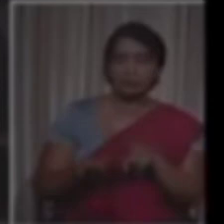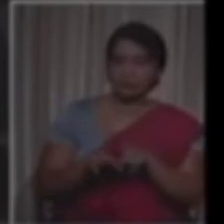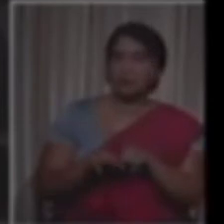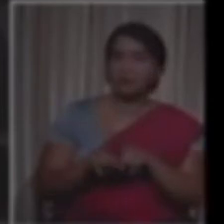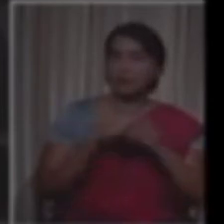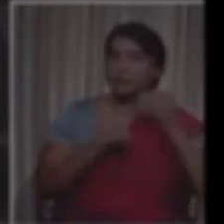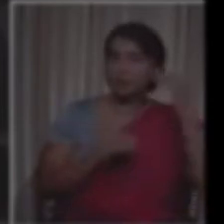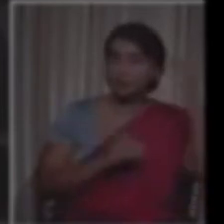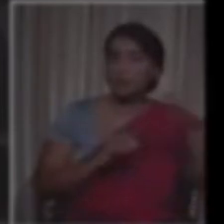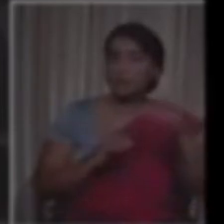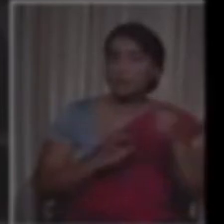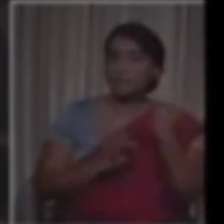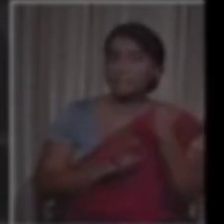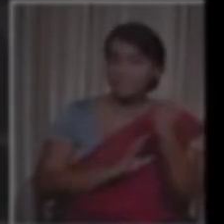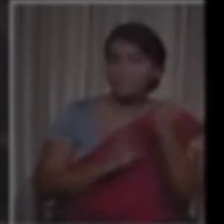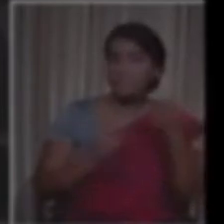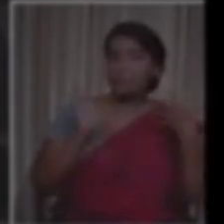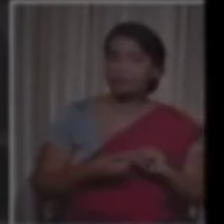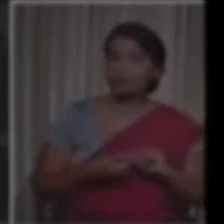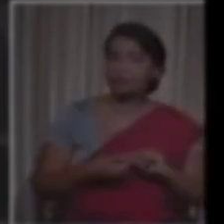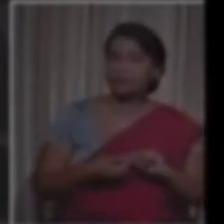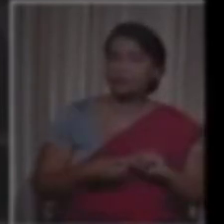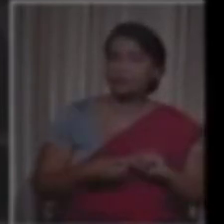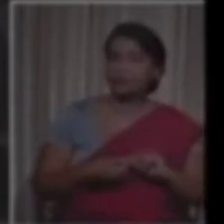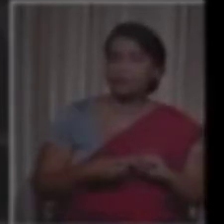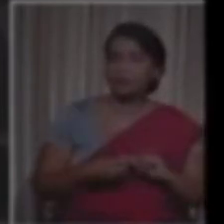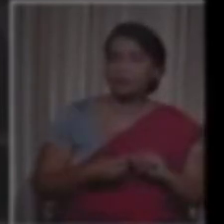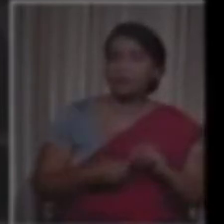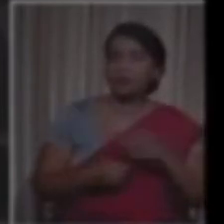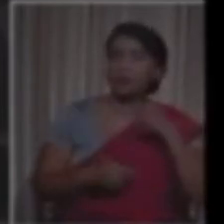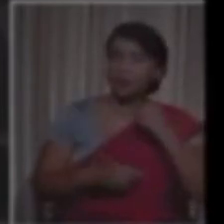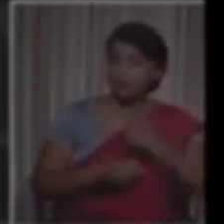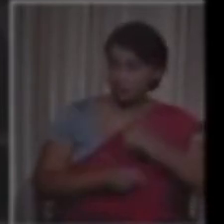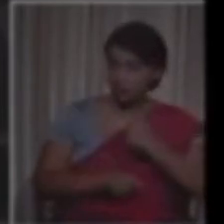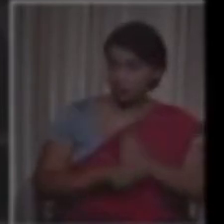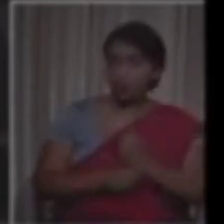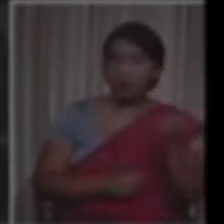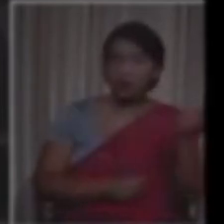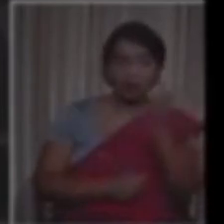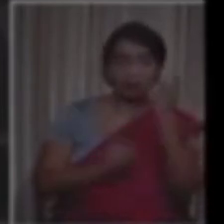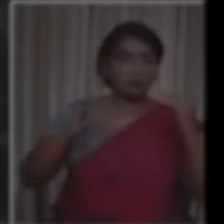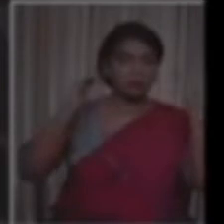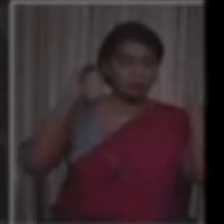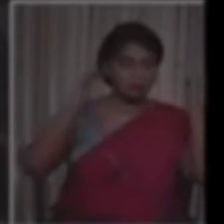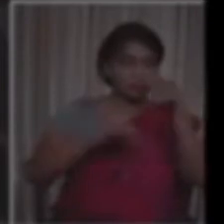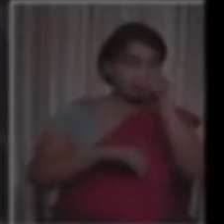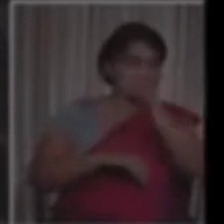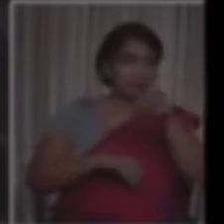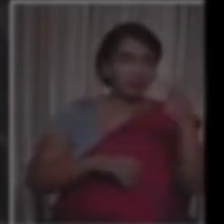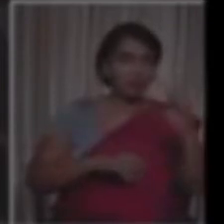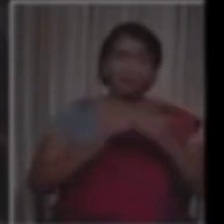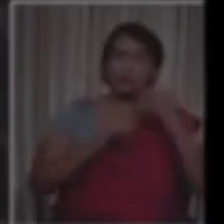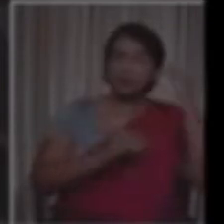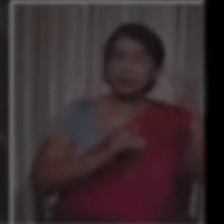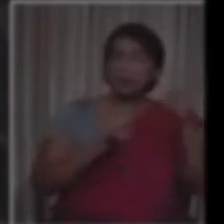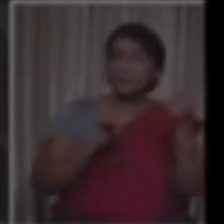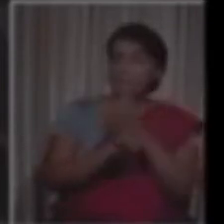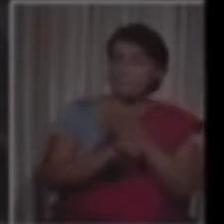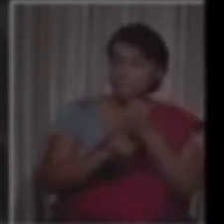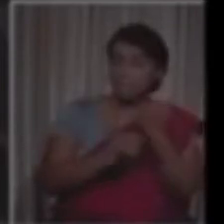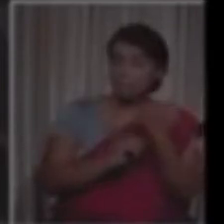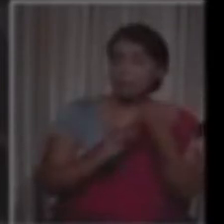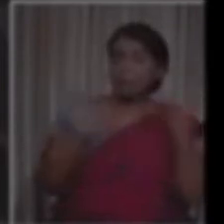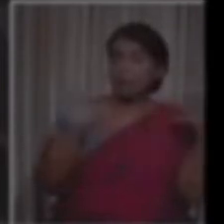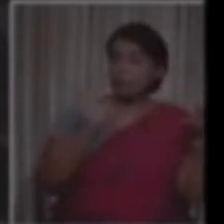අනාගත බලව්‍යාපෘතියක් එක්ක සම්බන්ධ නොවන ආණ්ඩුවක ඒ දෙදෙනා ඉහළ තනතුරු දෙක අනාගත බලව්‍යාපෘතියක් එක්ක